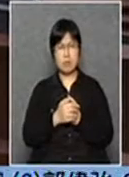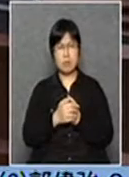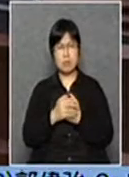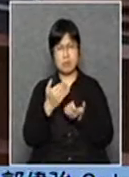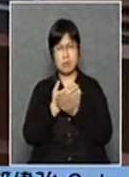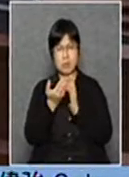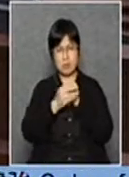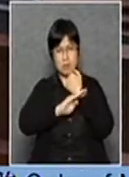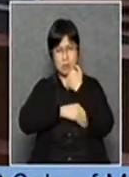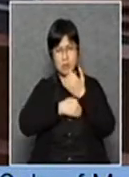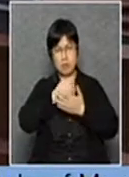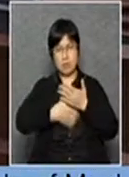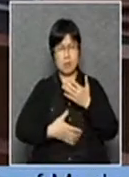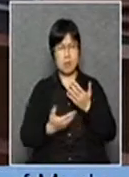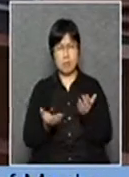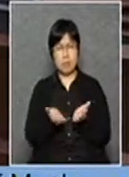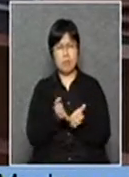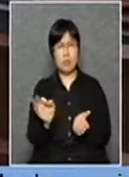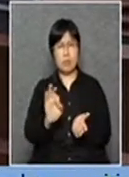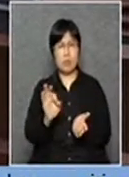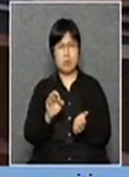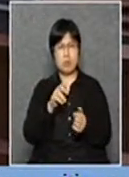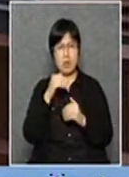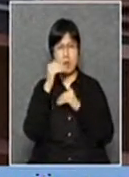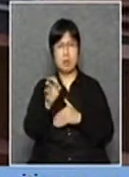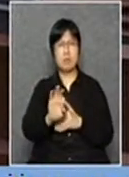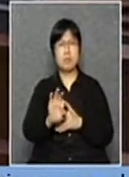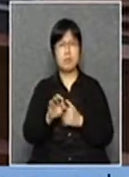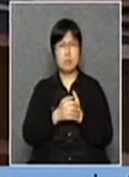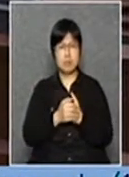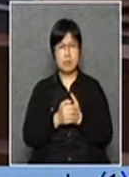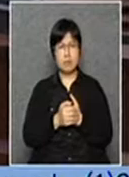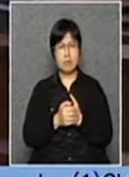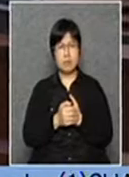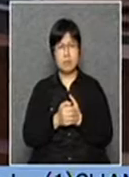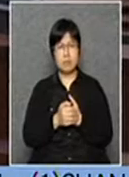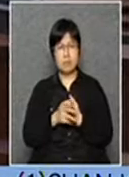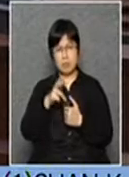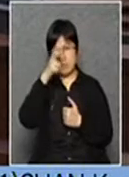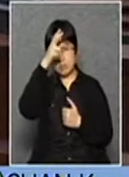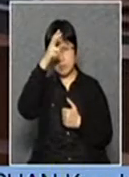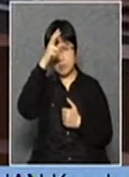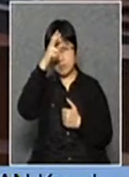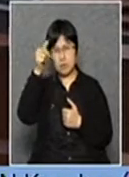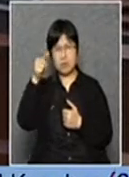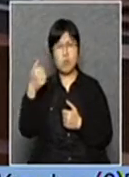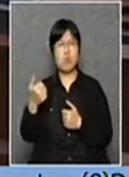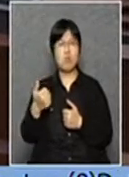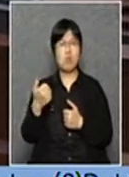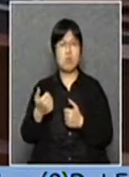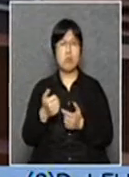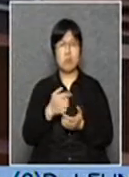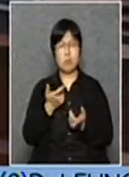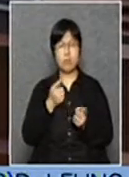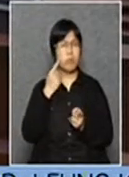上根據，冇規限嘅。咁呢個就容許，當然你話一方面咧，對於政府官員嚟講非常之好啦，佢哋好多靈活